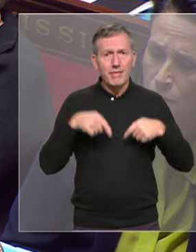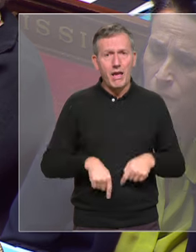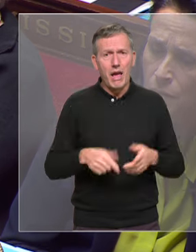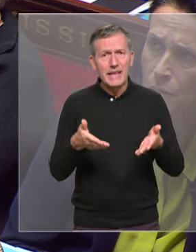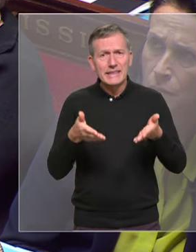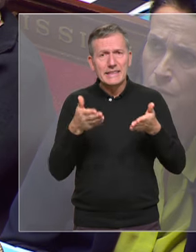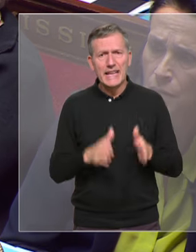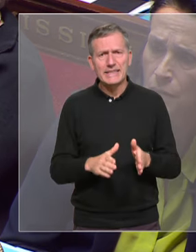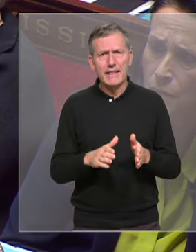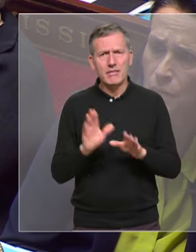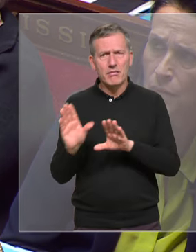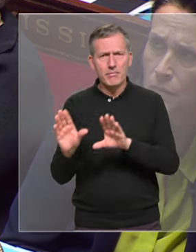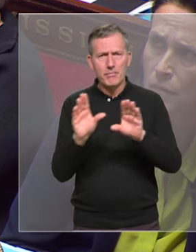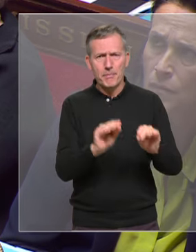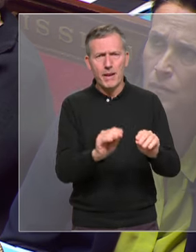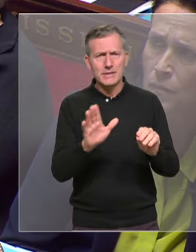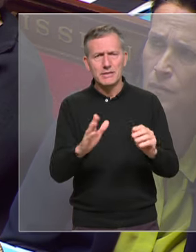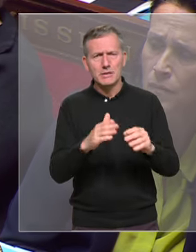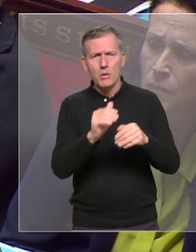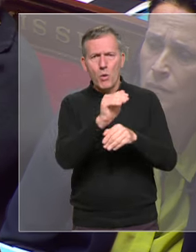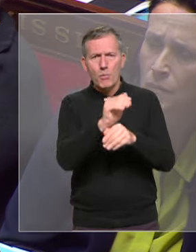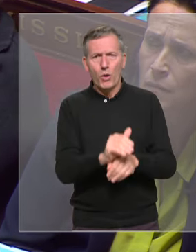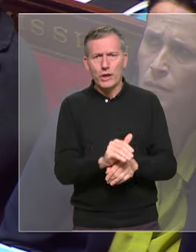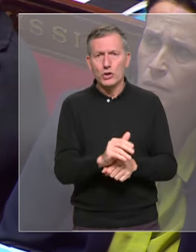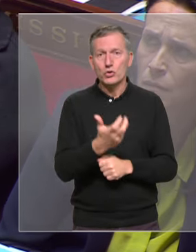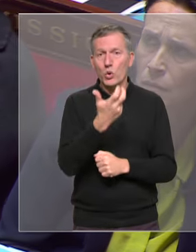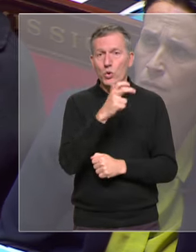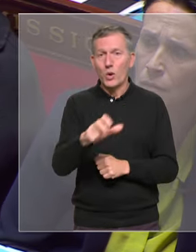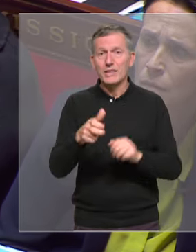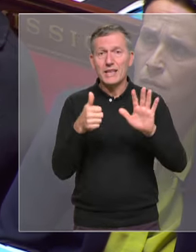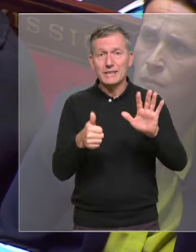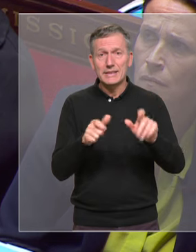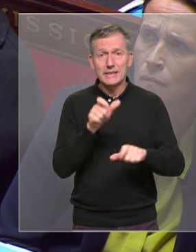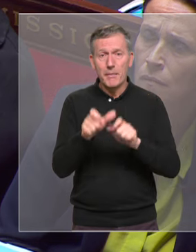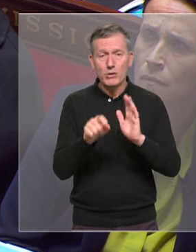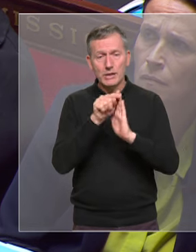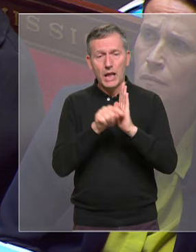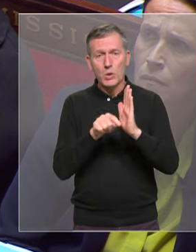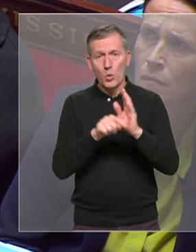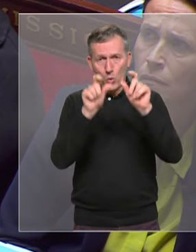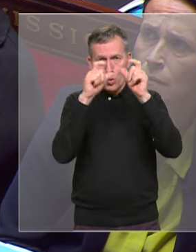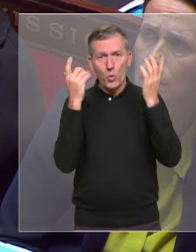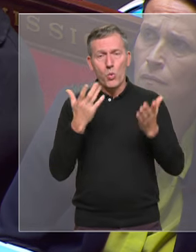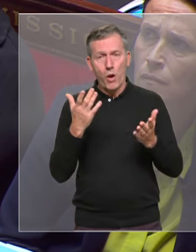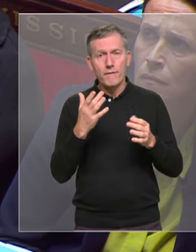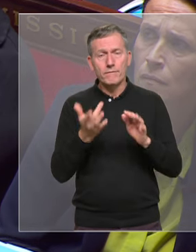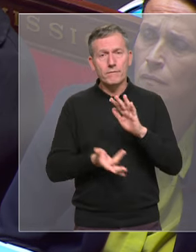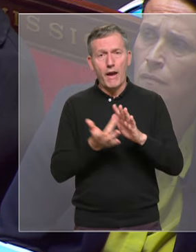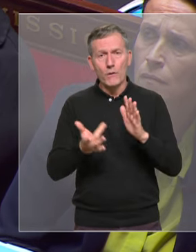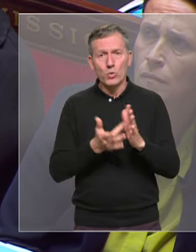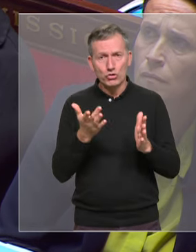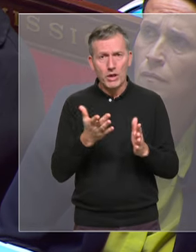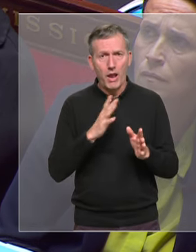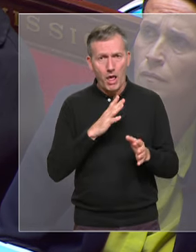procéder à une mise à l'abri, parce que c'est bien une mise à l'abri. 306 personnes, sous statut de réfugiés, merci de le rappeler, et donc bénéficiaires